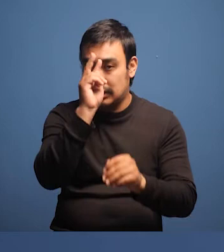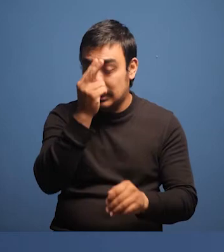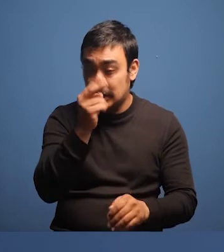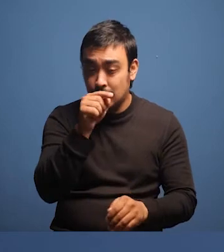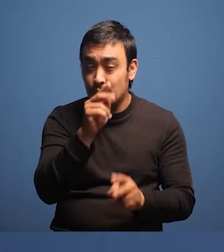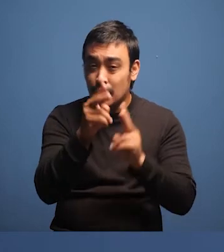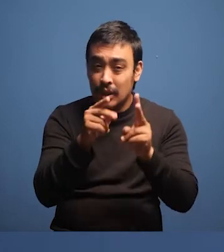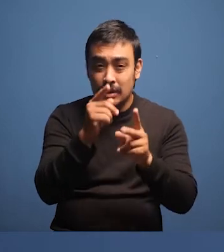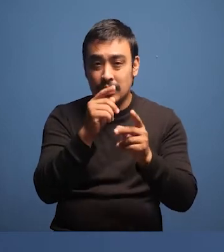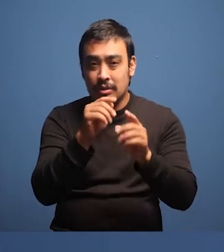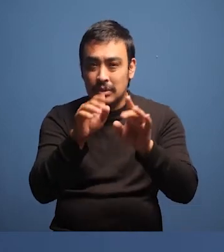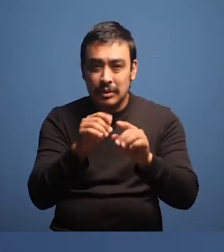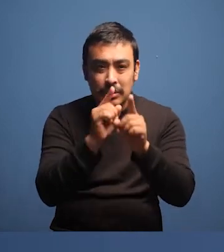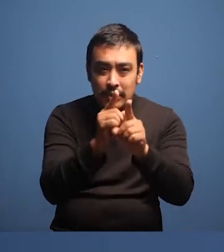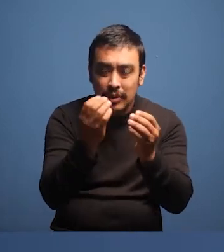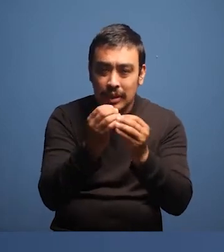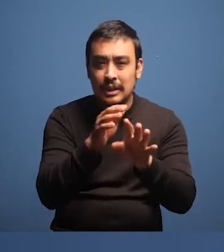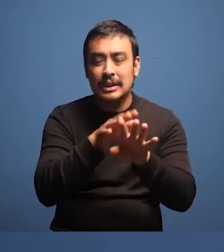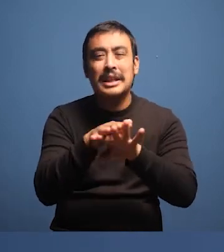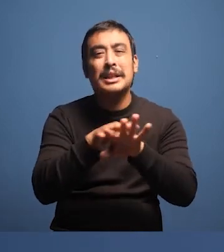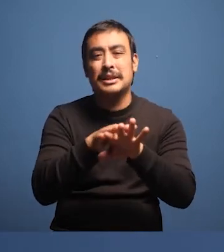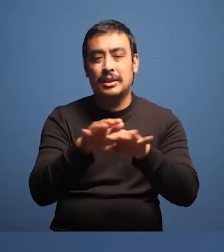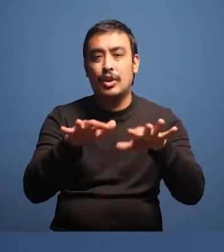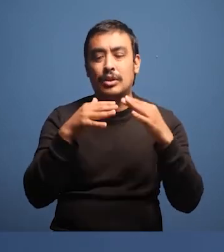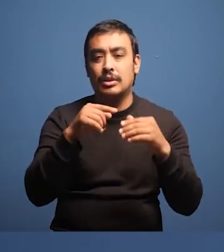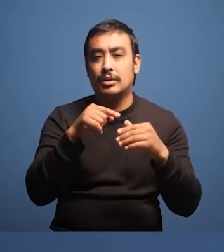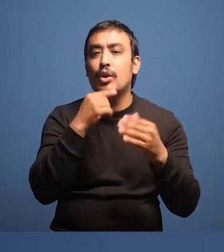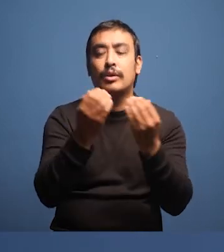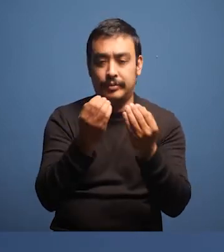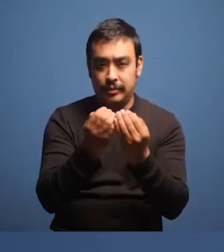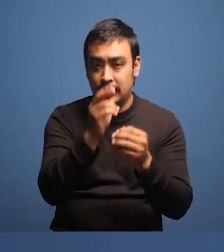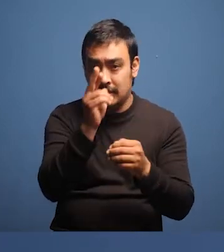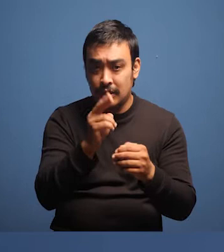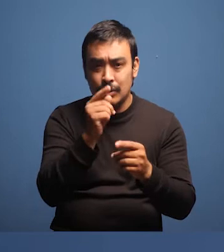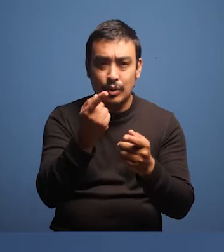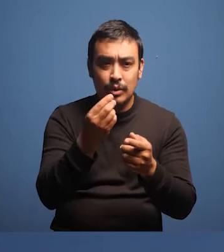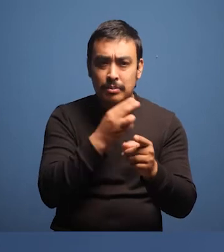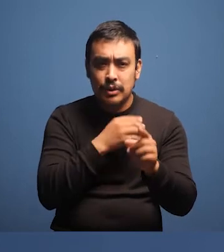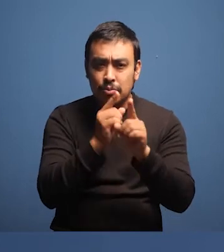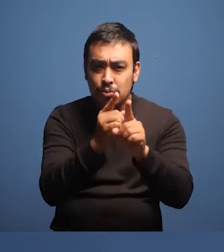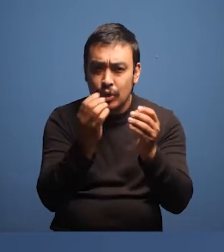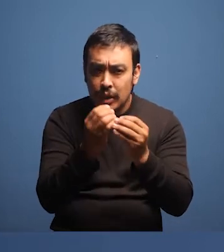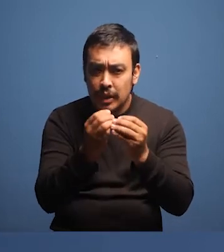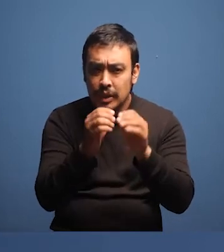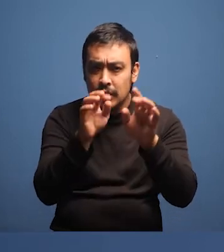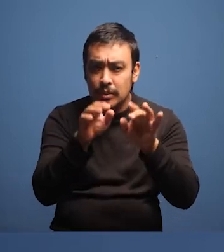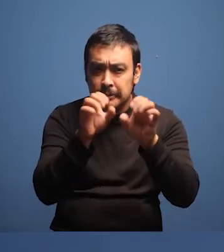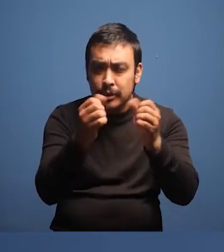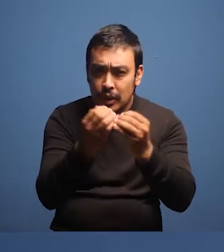यो स्टकिङ जस्तो कुराले चाहिँ हजुरहरूलाई धेरै नै एफेक्ट नगरोस् र जो स्टकर जो एब्युजर छ त्यसले चाहिँ हजुरलाई